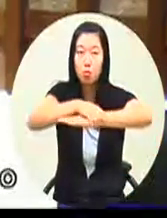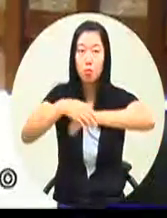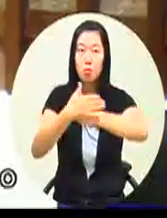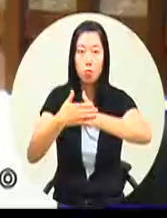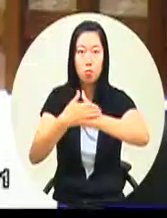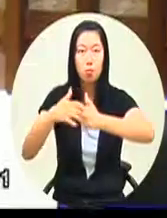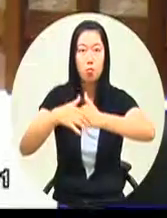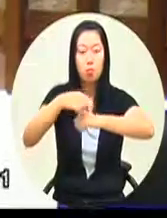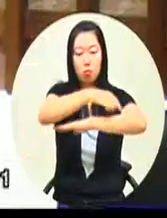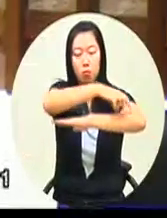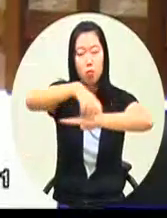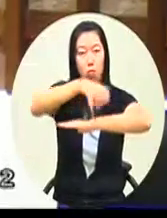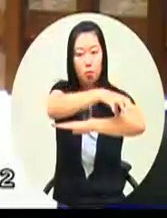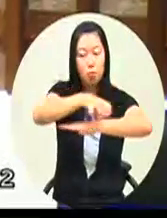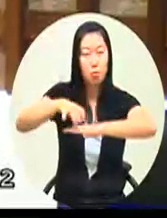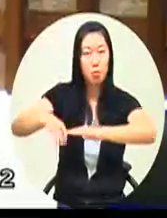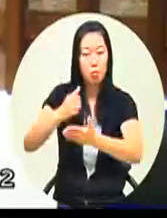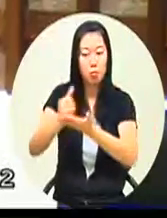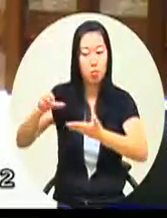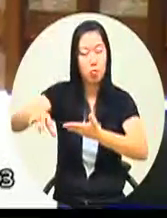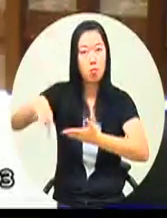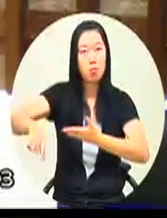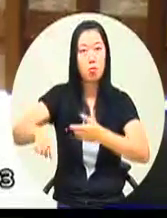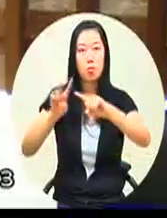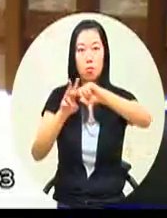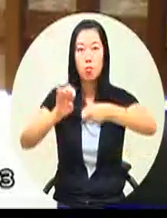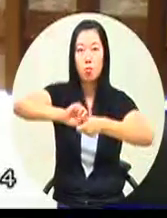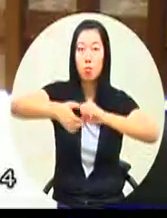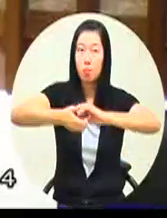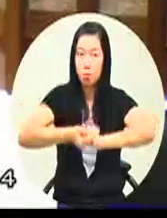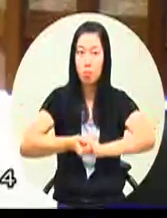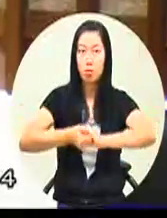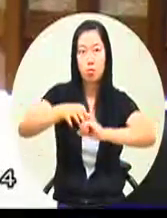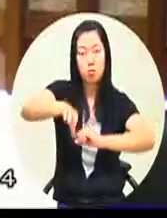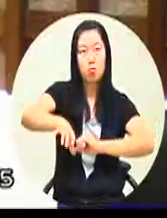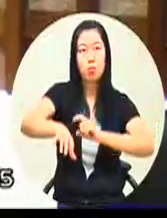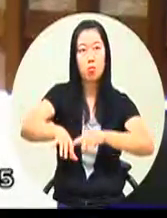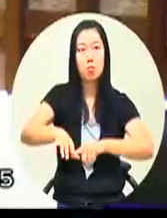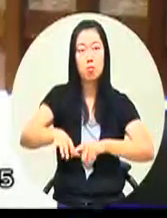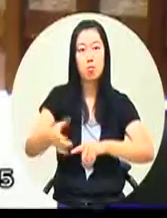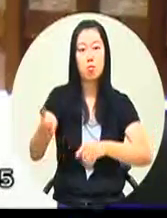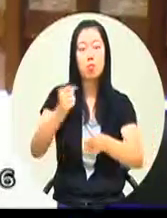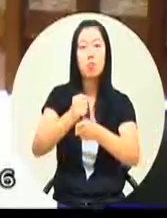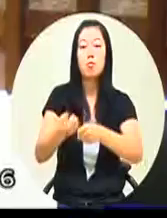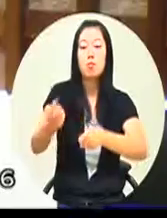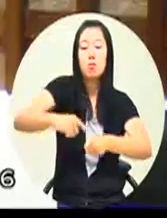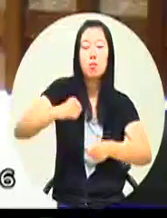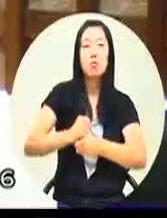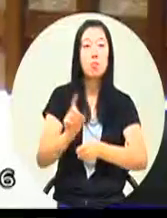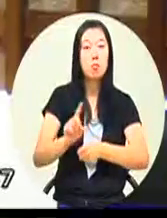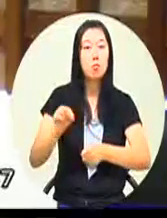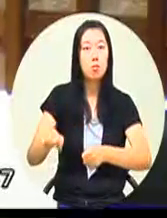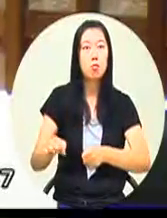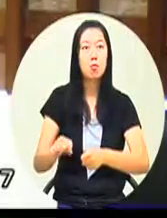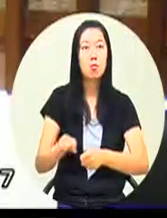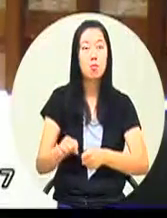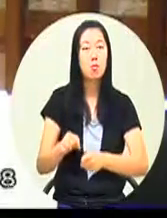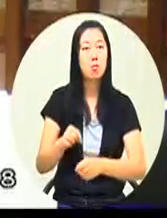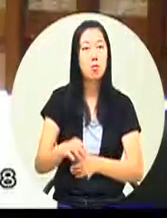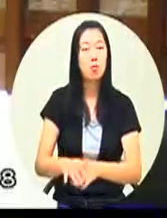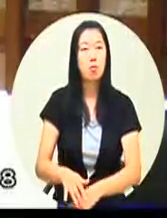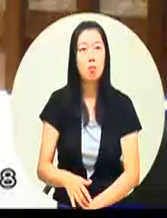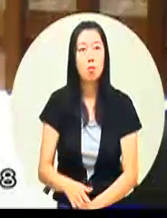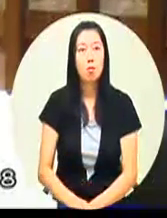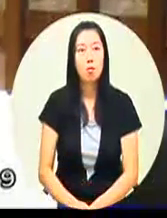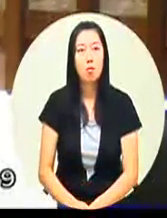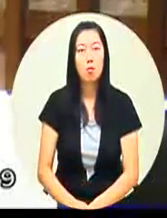骹会使讲出来靠迄个所在，家庭啊，迄个出来靠迄个所在有内做，做来到对，做来到湖内，但是